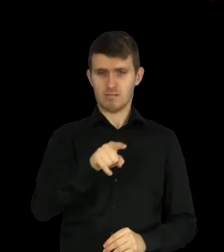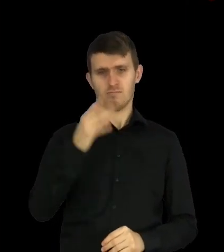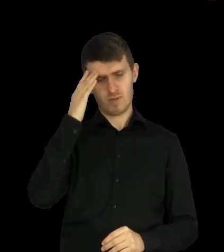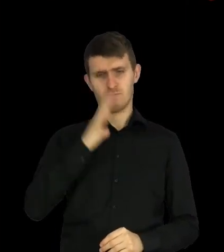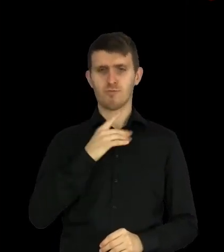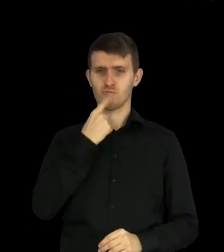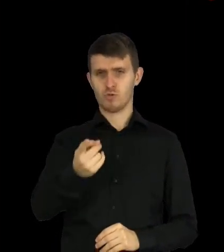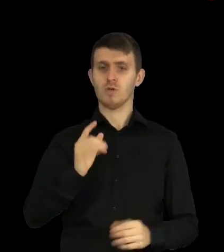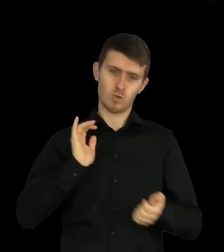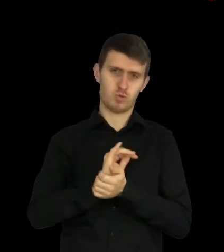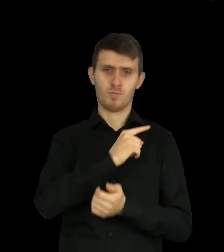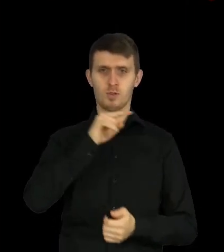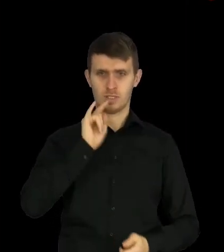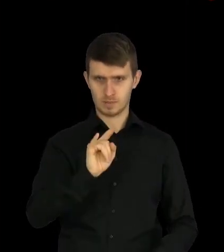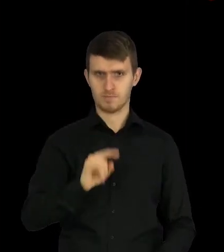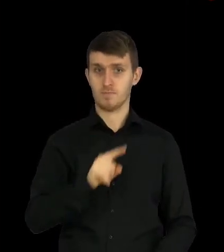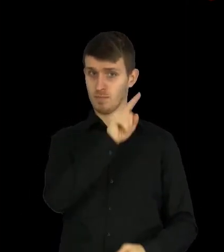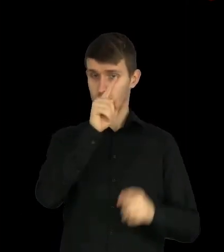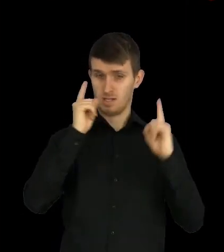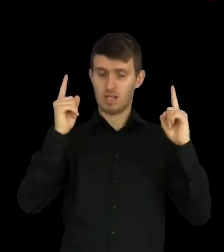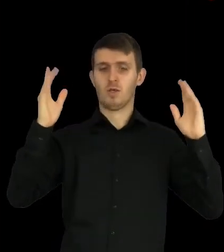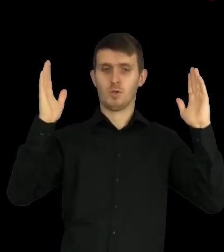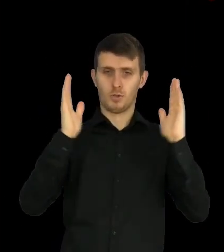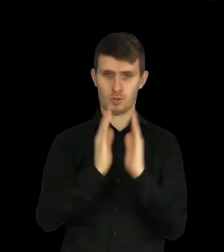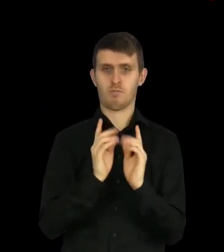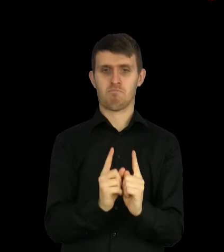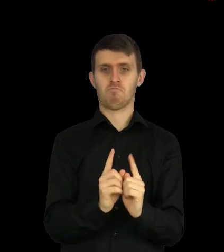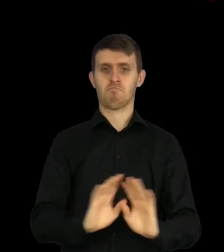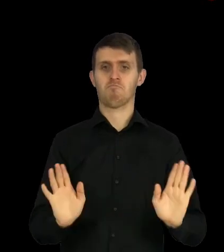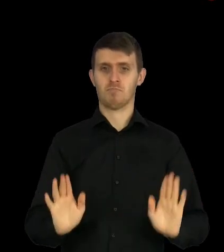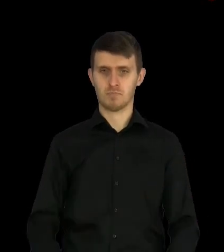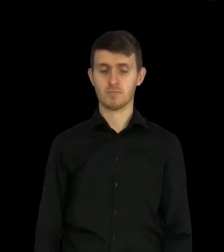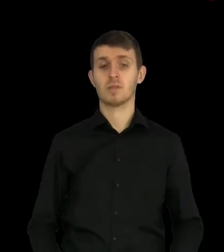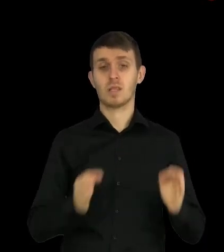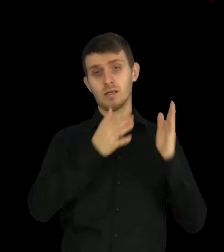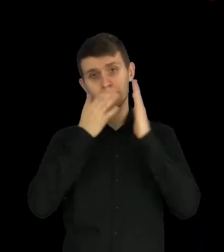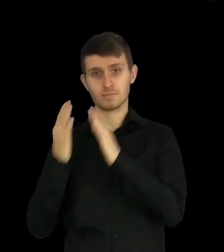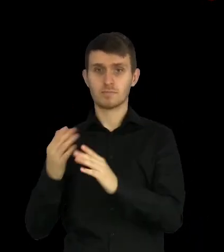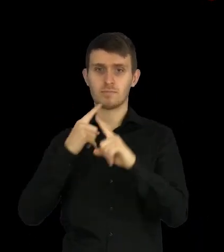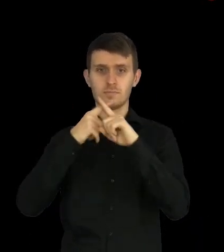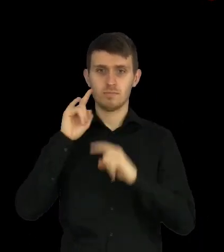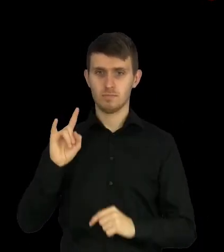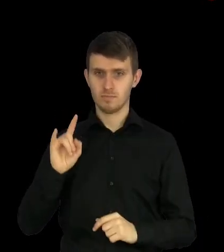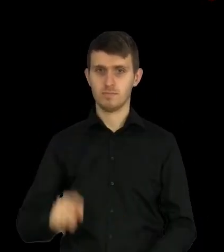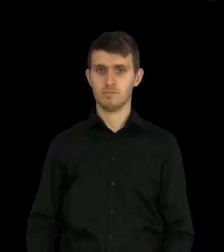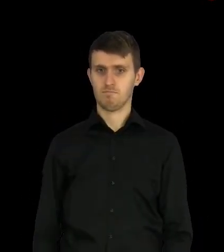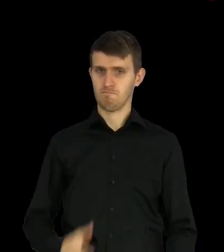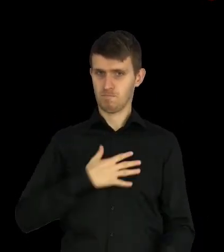Y. To uprościło się do tego. Teraz składniki z XY.